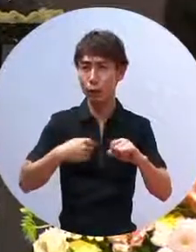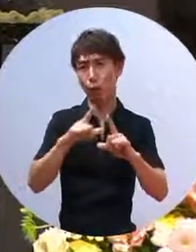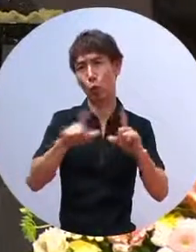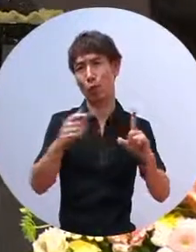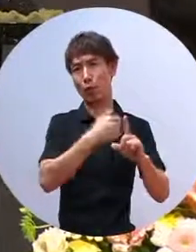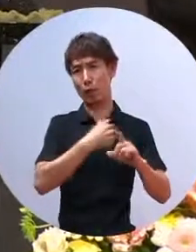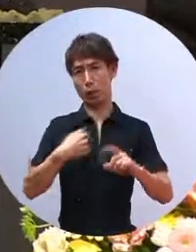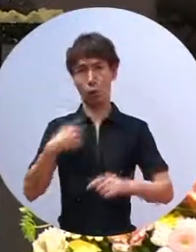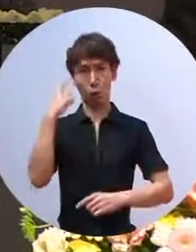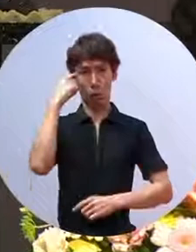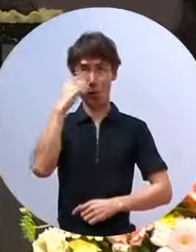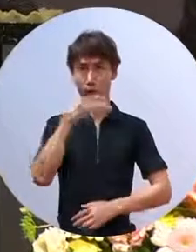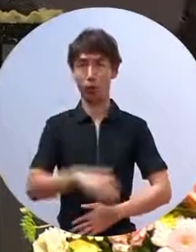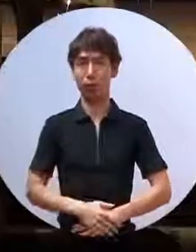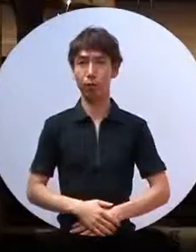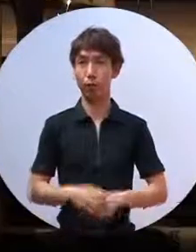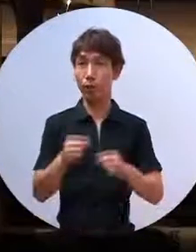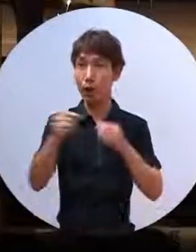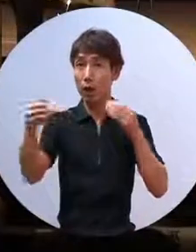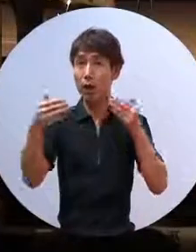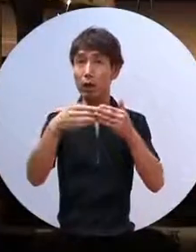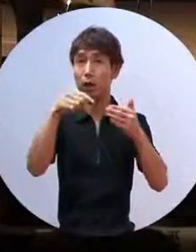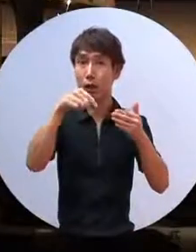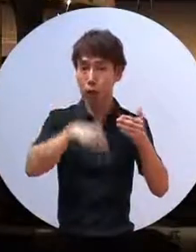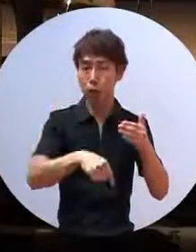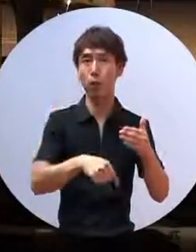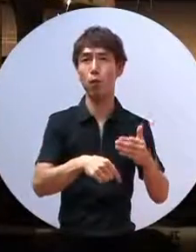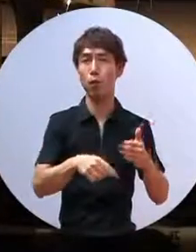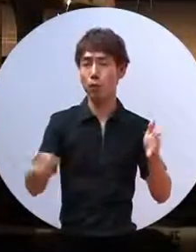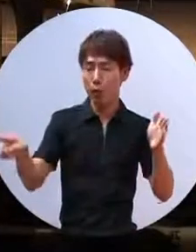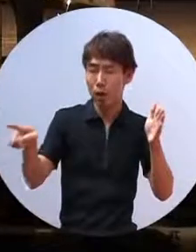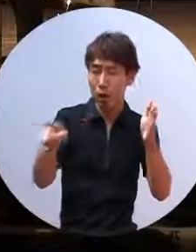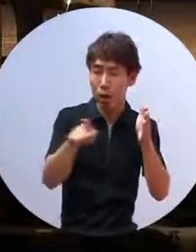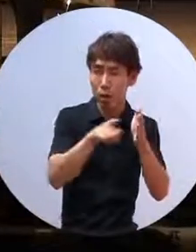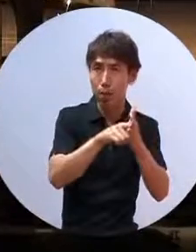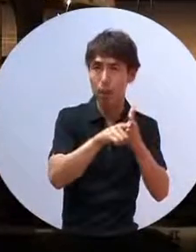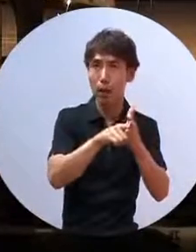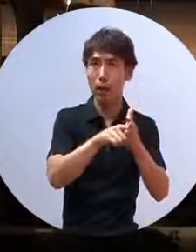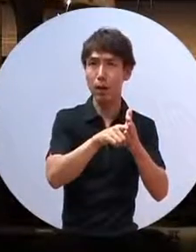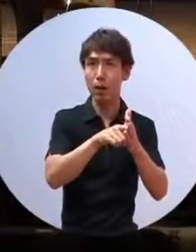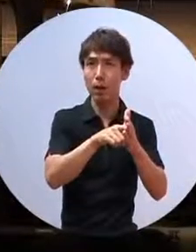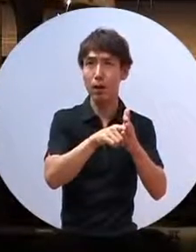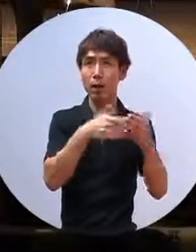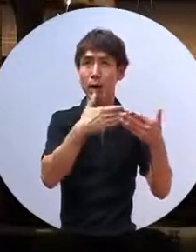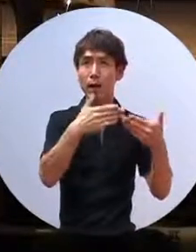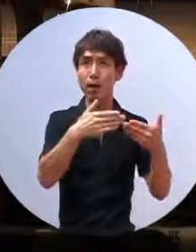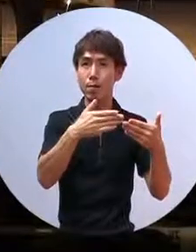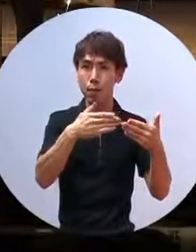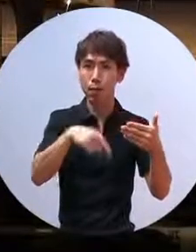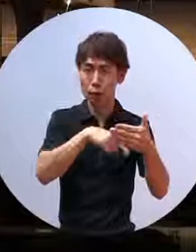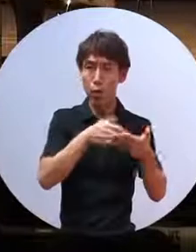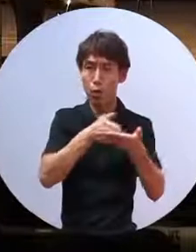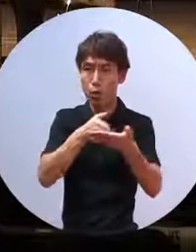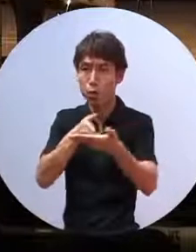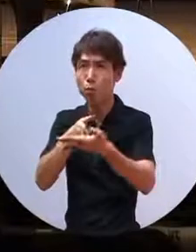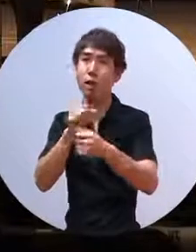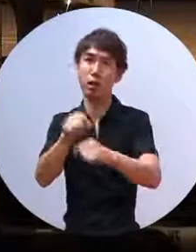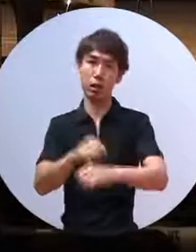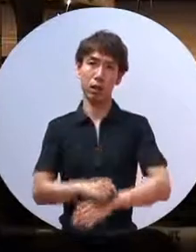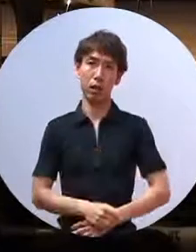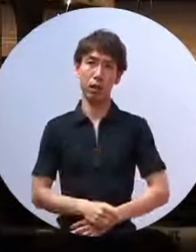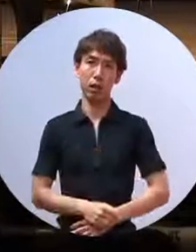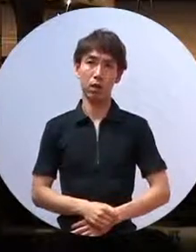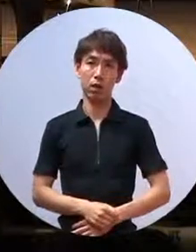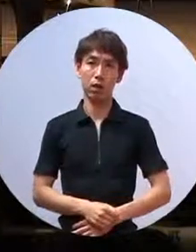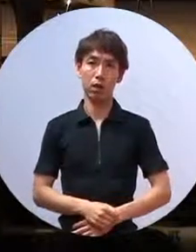前にできるというふうに思っています。長崎でも被爆者の方たちがずっとお話をしてくださっていました。でところが